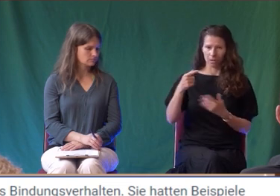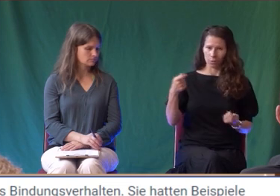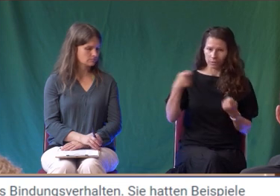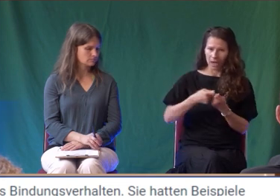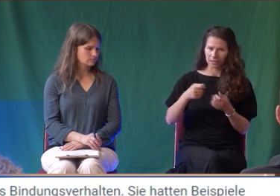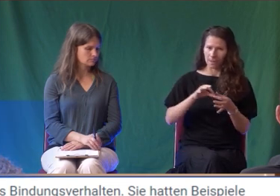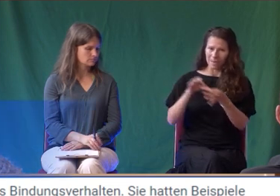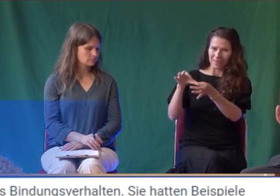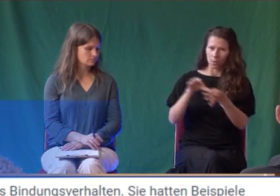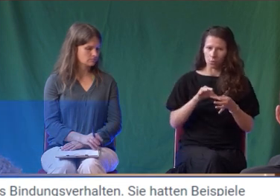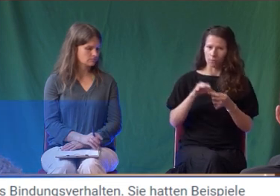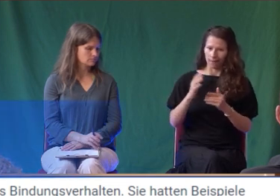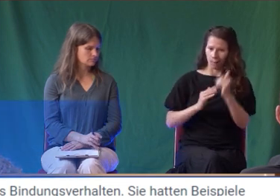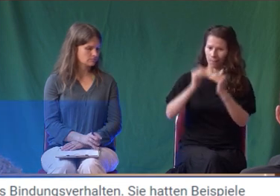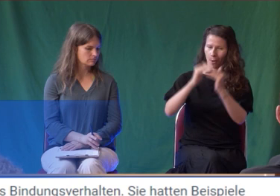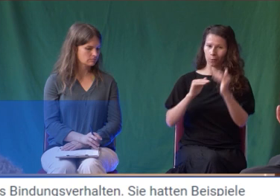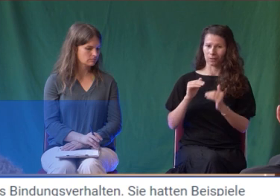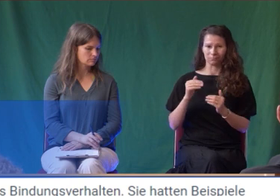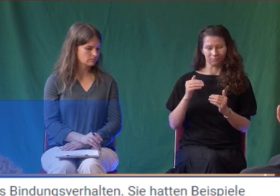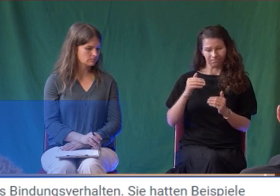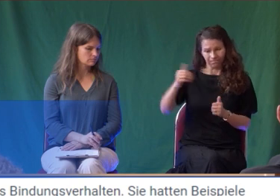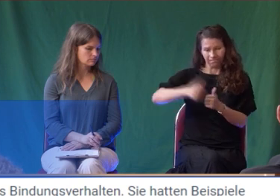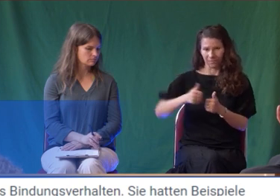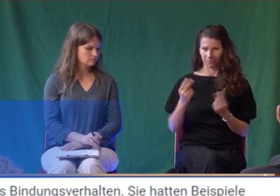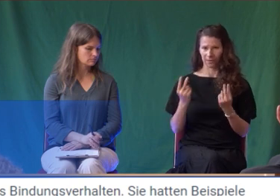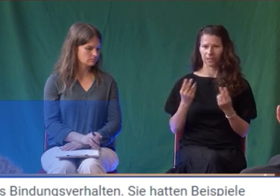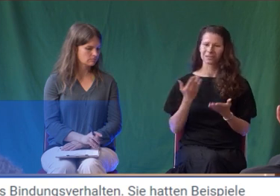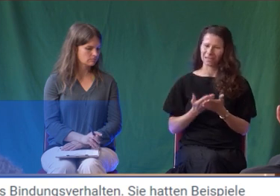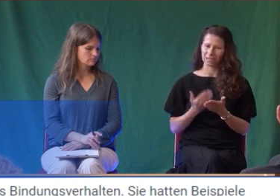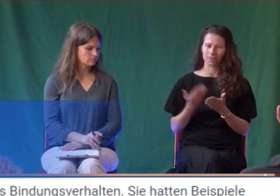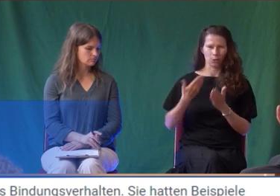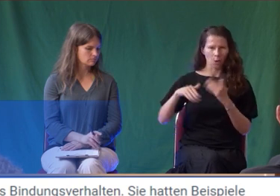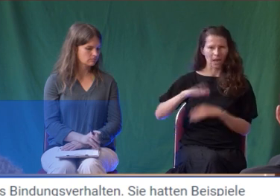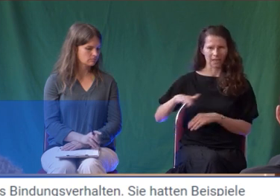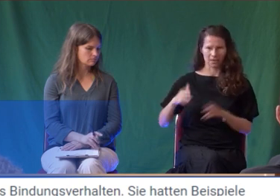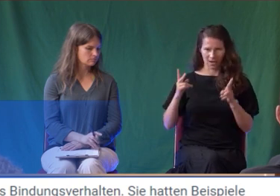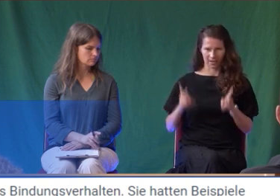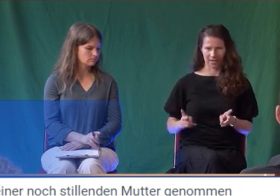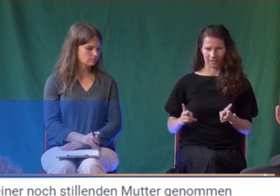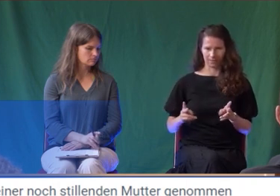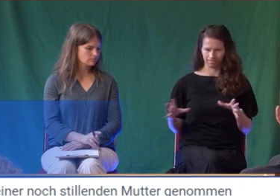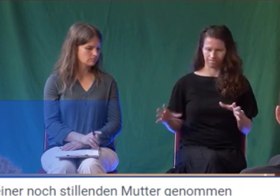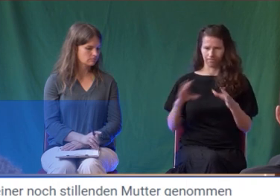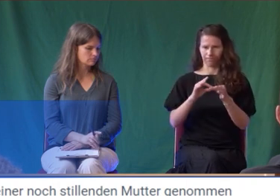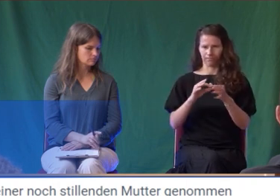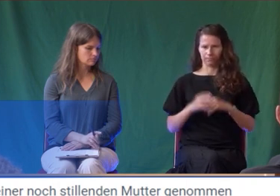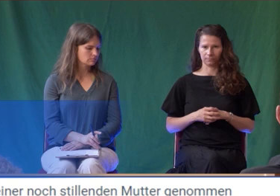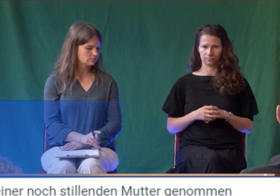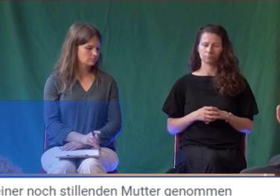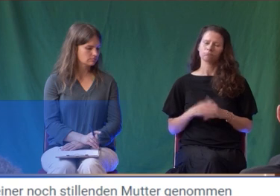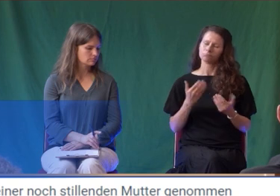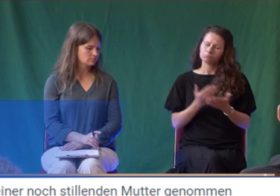wachsen kann also von daher sind noch mehr Kinderrechte auch damit befasst von daher denke ich